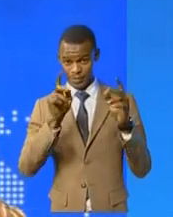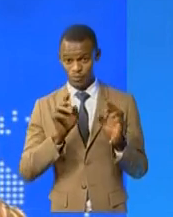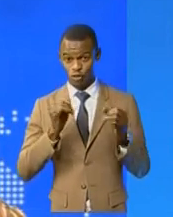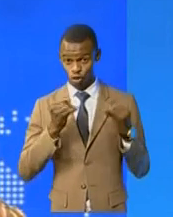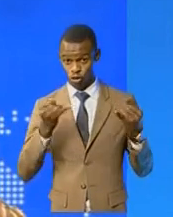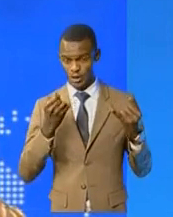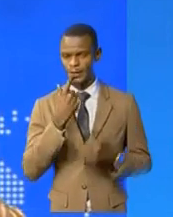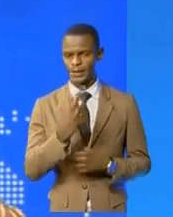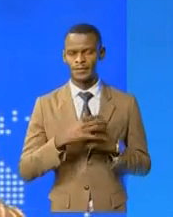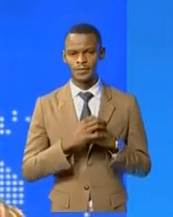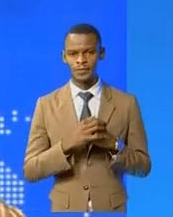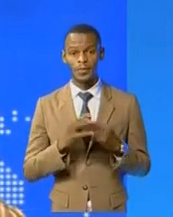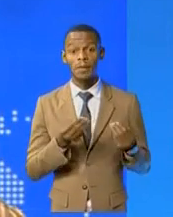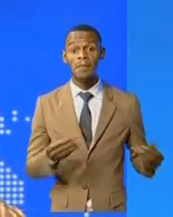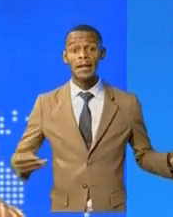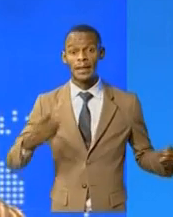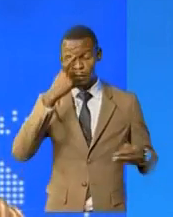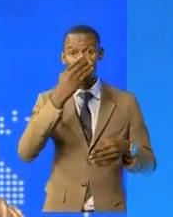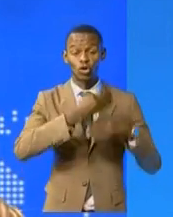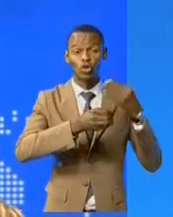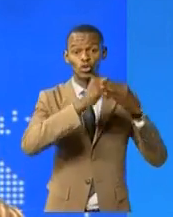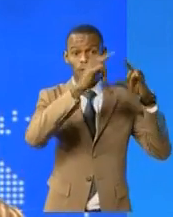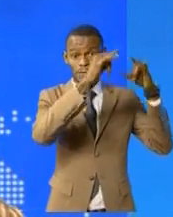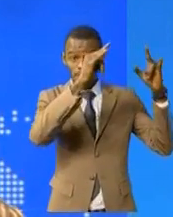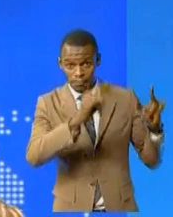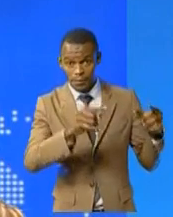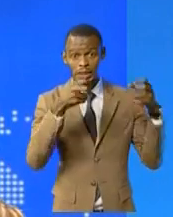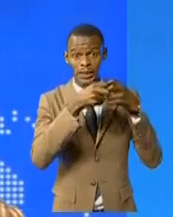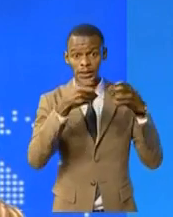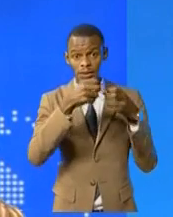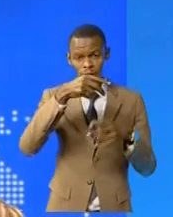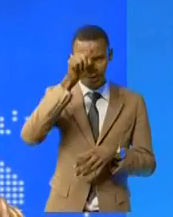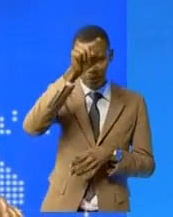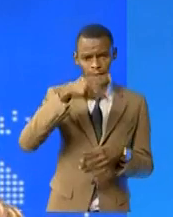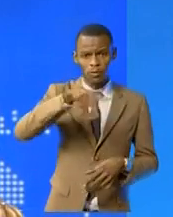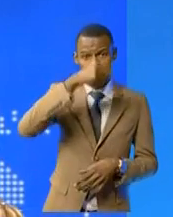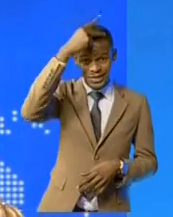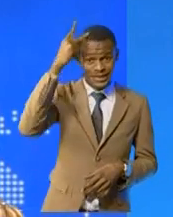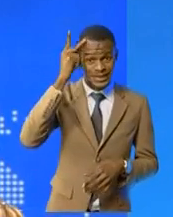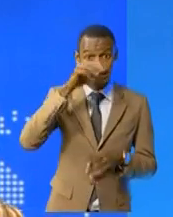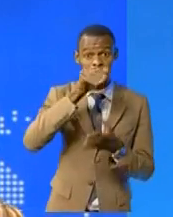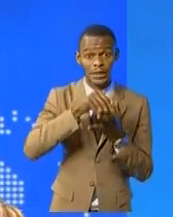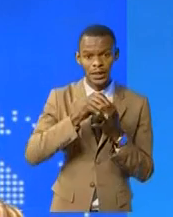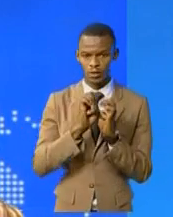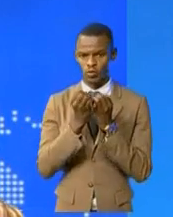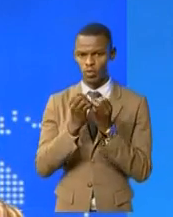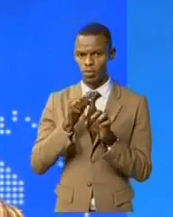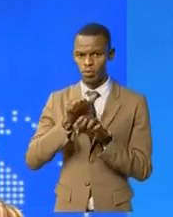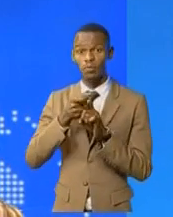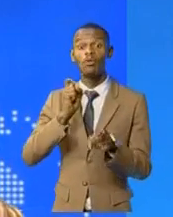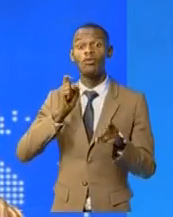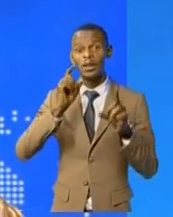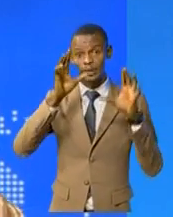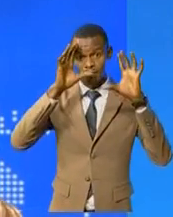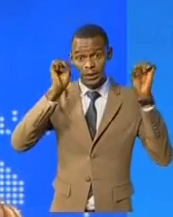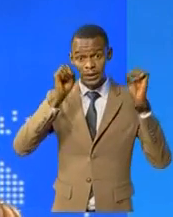de matériel de construction du barrage de Katende au Kasaï central. Une équipe de la présidence s'est rendue sur le lieu pour la